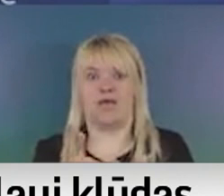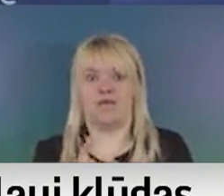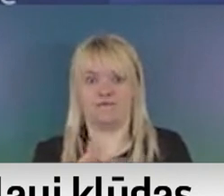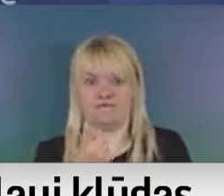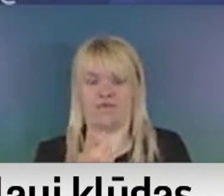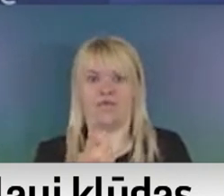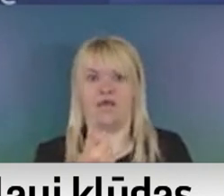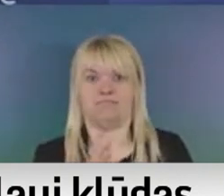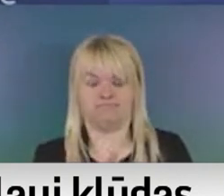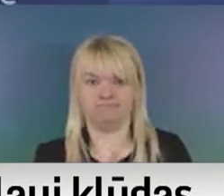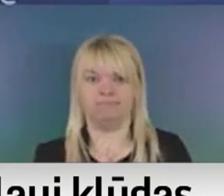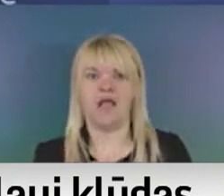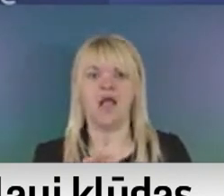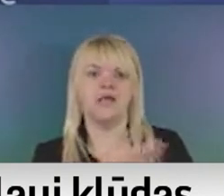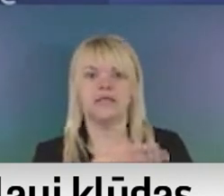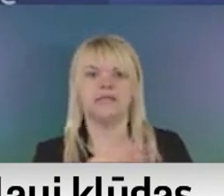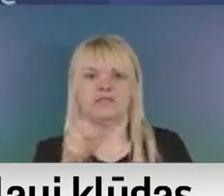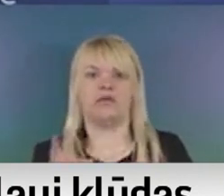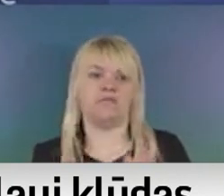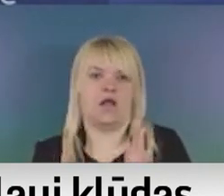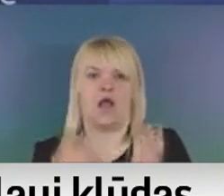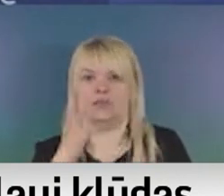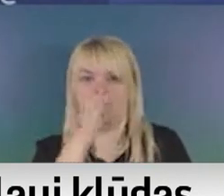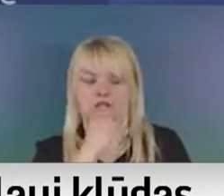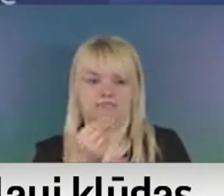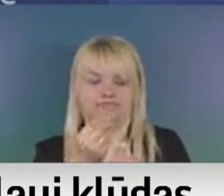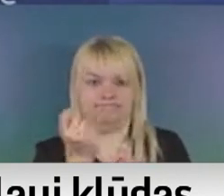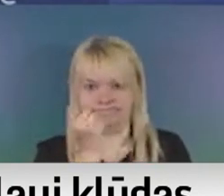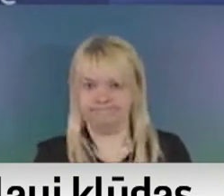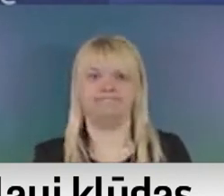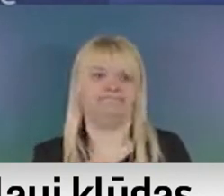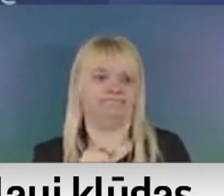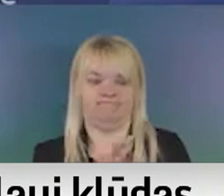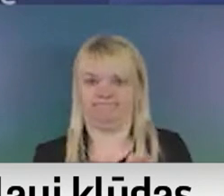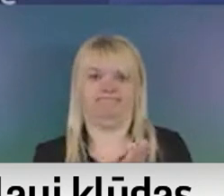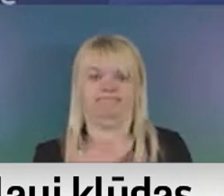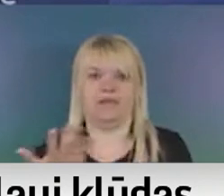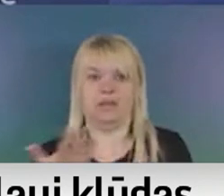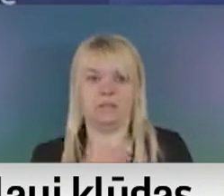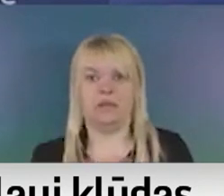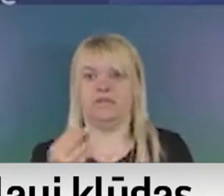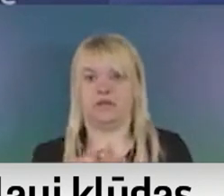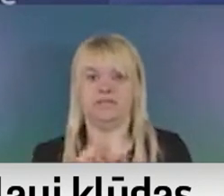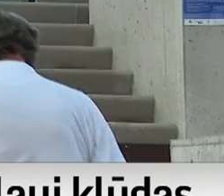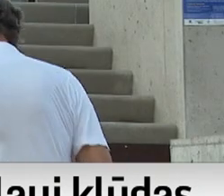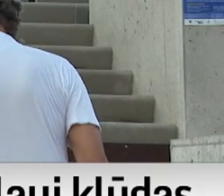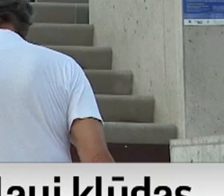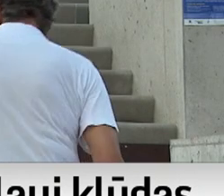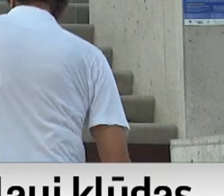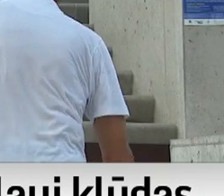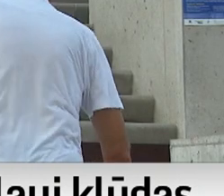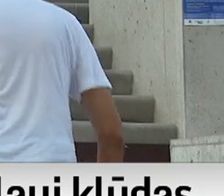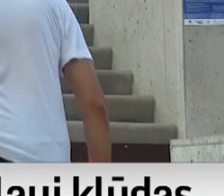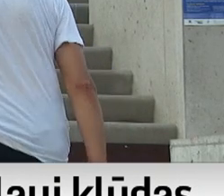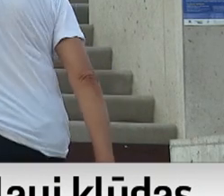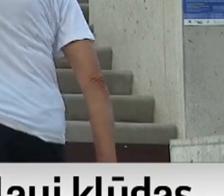nav. Un iedzīvotājs drīzāk paliek vispār bez iespējām pilnvērtīgi dzīvot un eksistēt attiecīgajā pašvaldībā. Kvalitāte